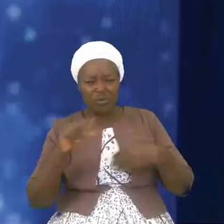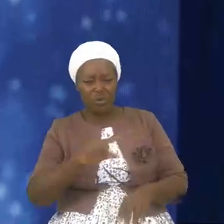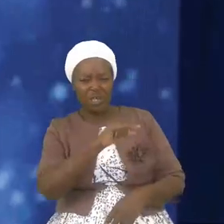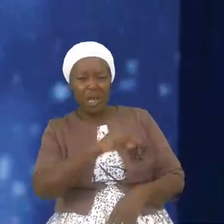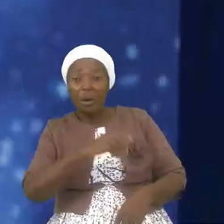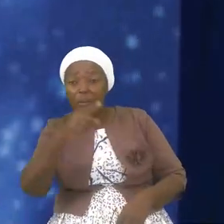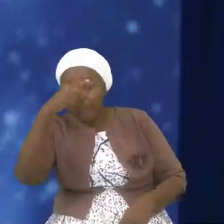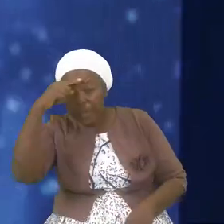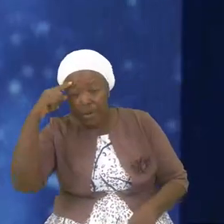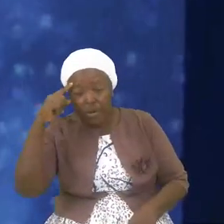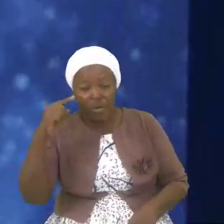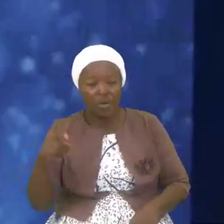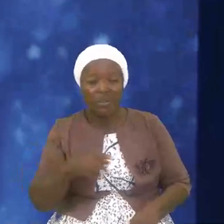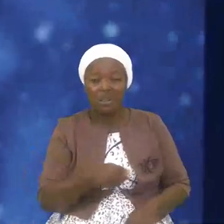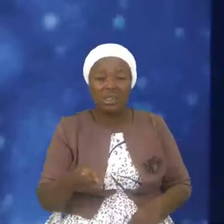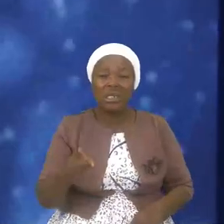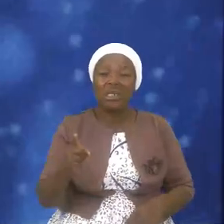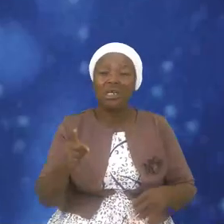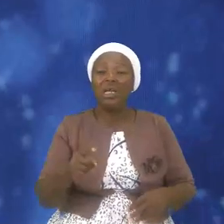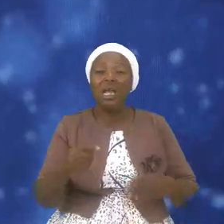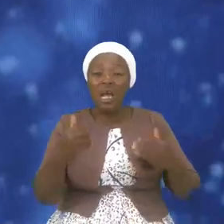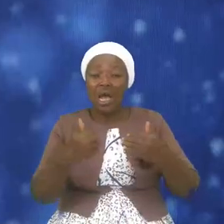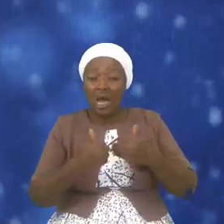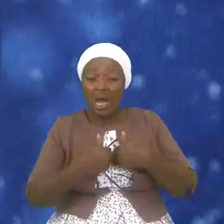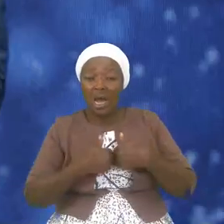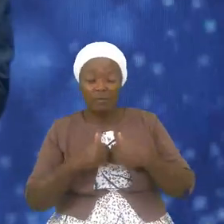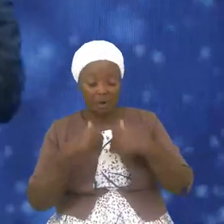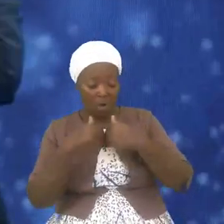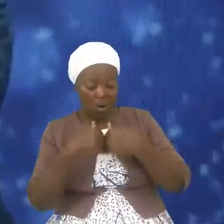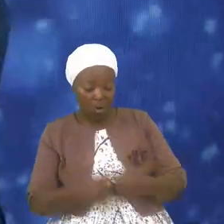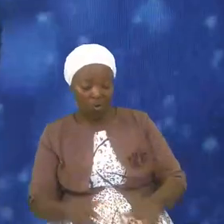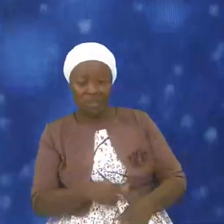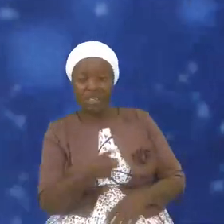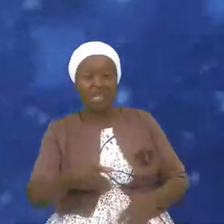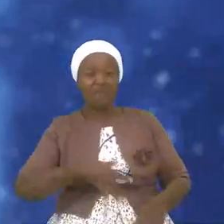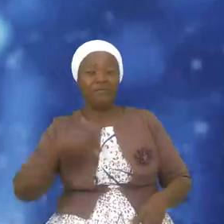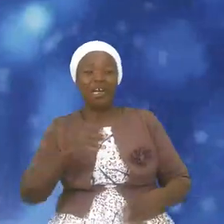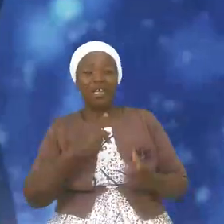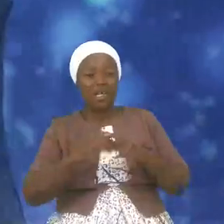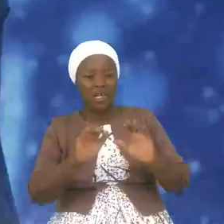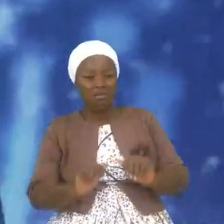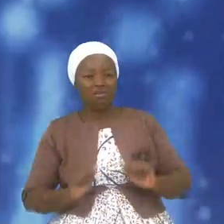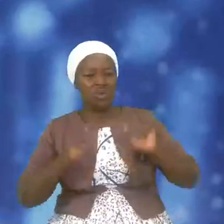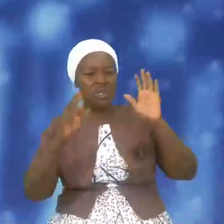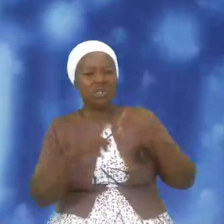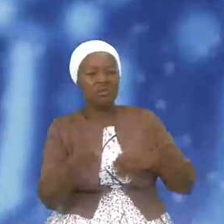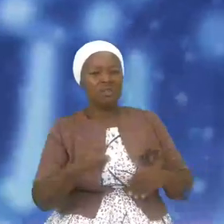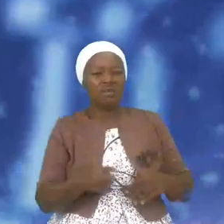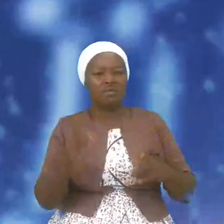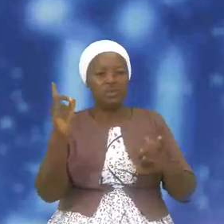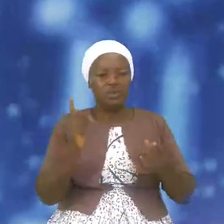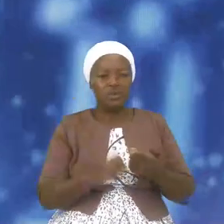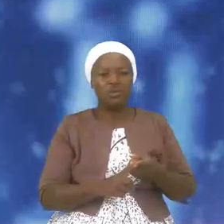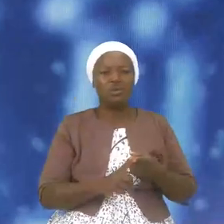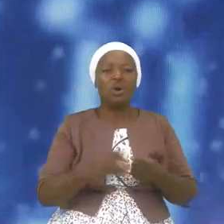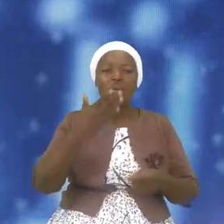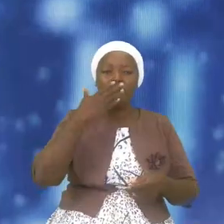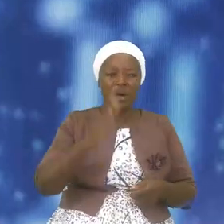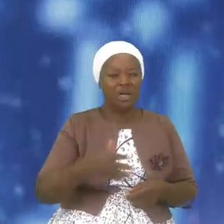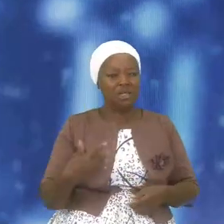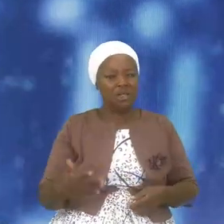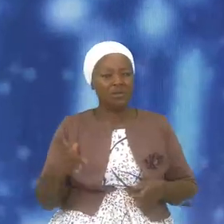de culpabilité parce qu'ils ont perdu tout sentiment. Ils se sont livrés à la dissolution pour commettre